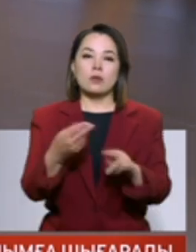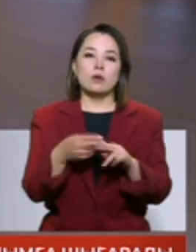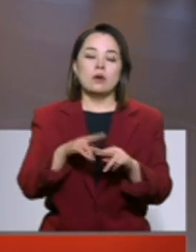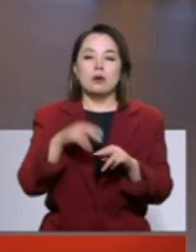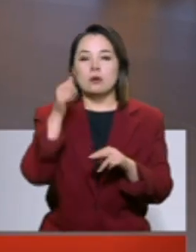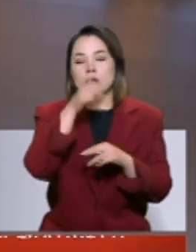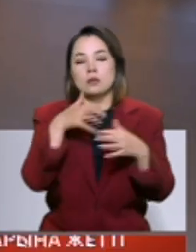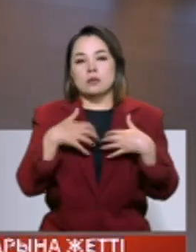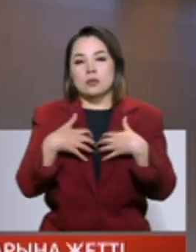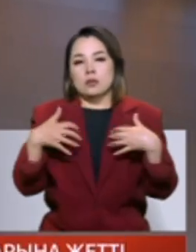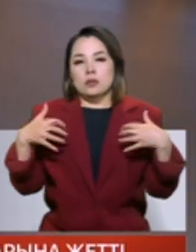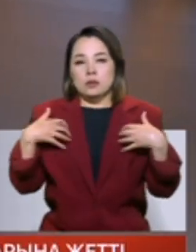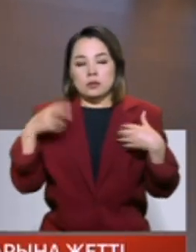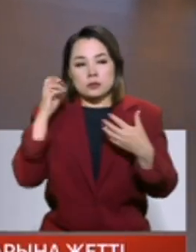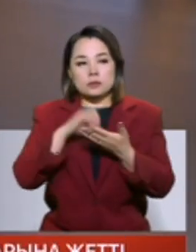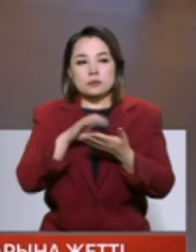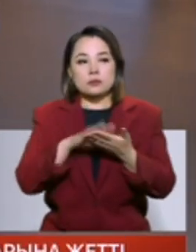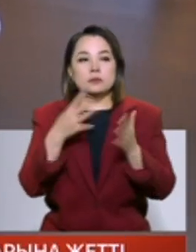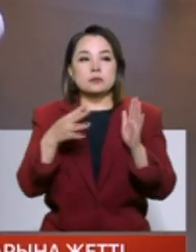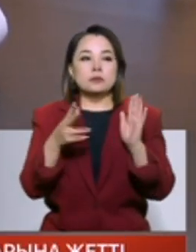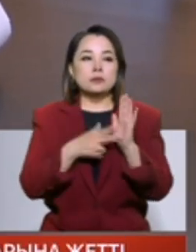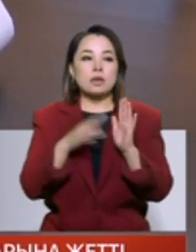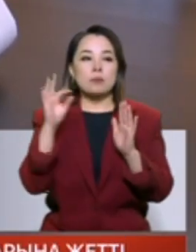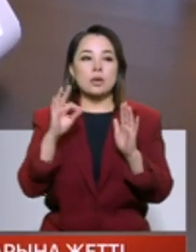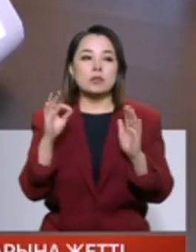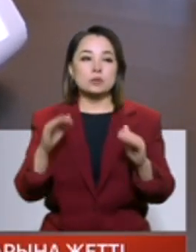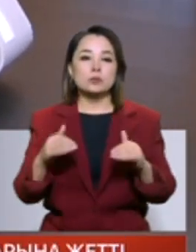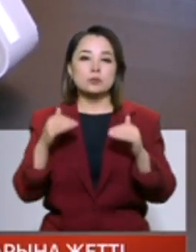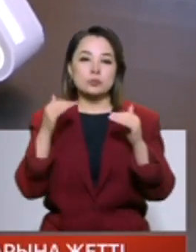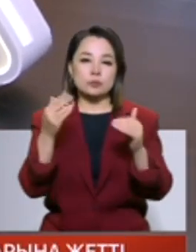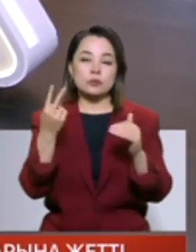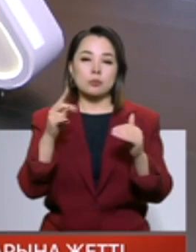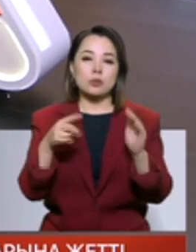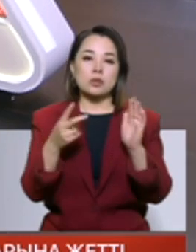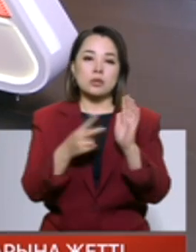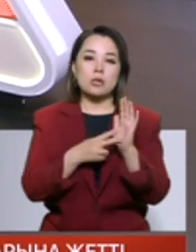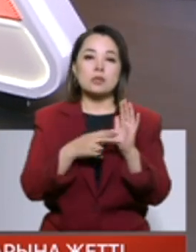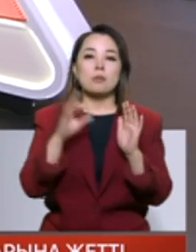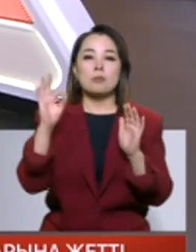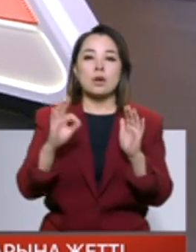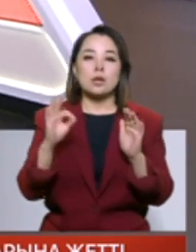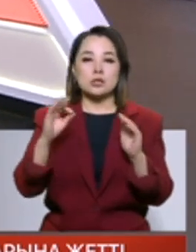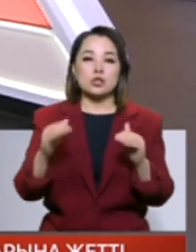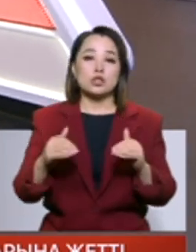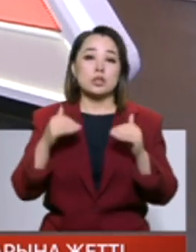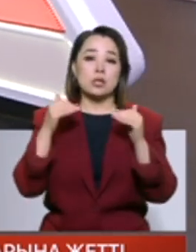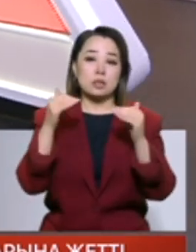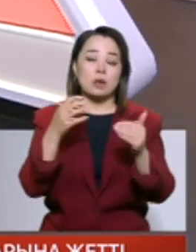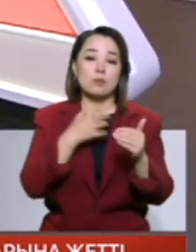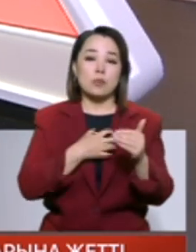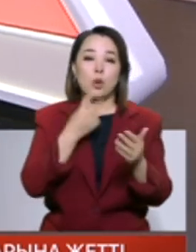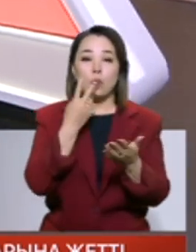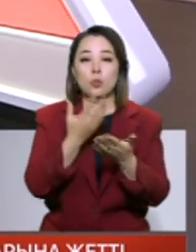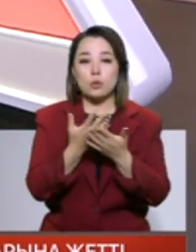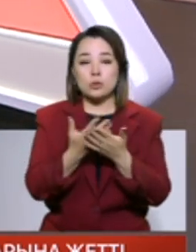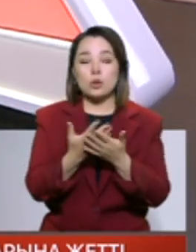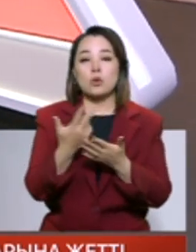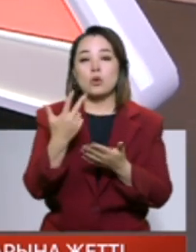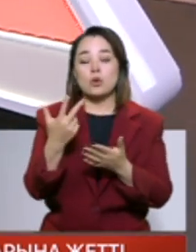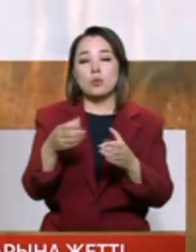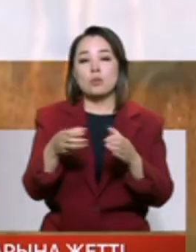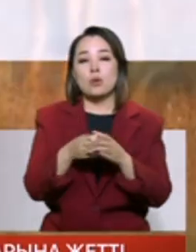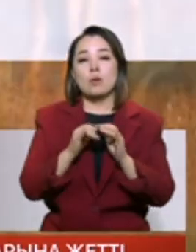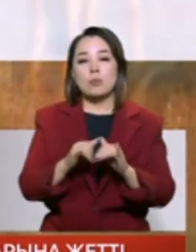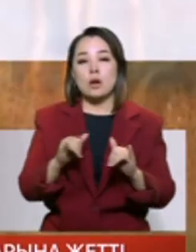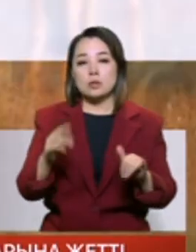Биылғы есеп бойынша киік саны 48% өсіп, 2,8 миллионға жеткен. Негізгі көрсеткіш 3